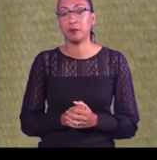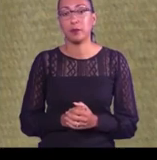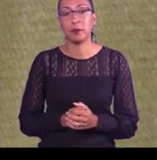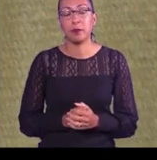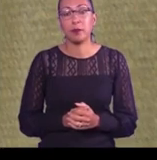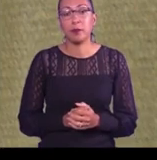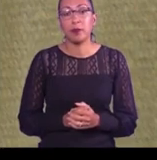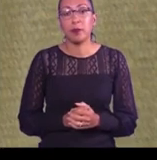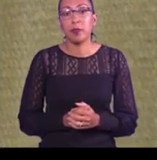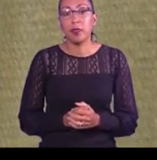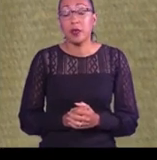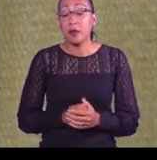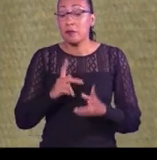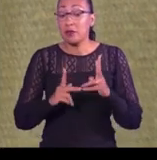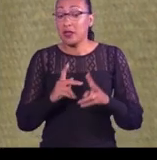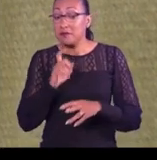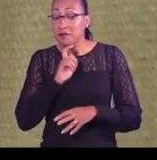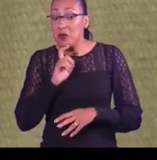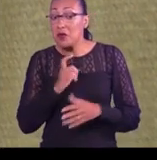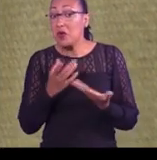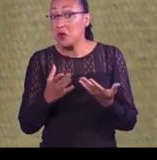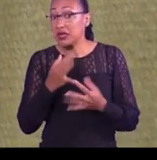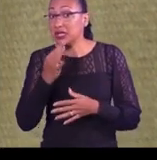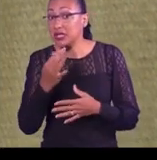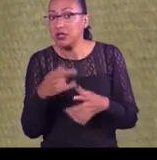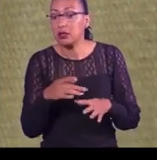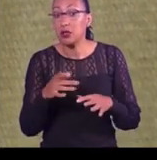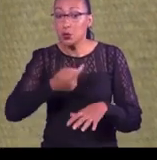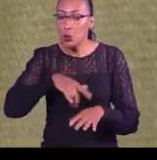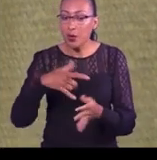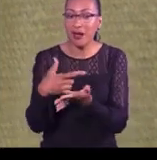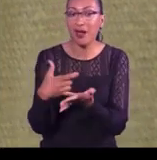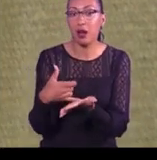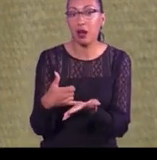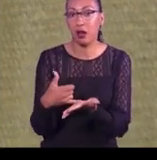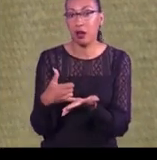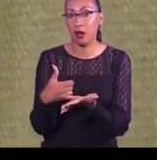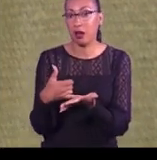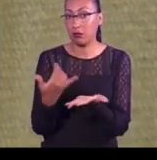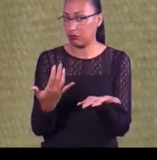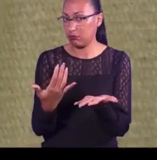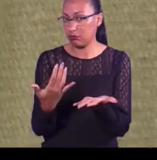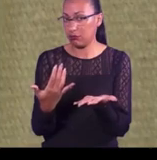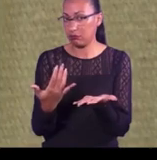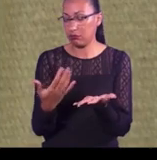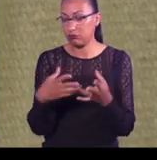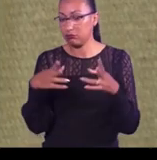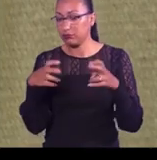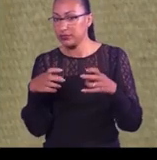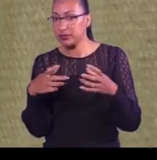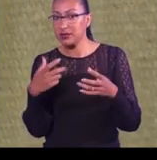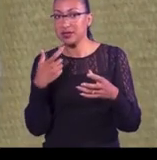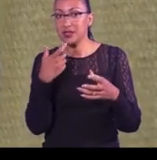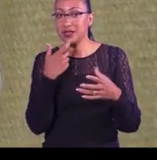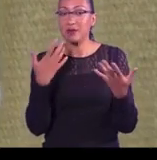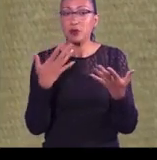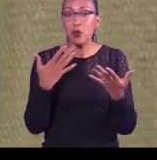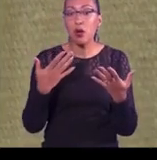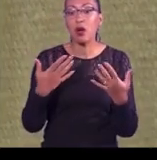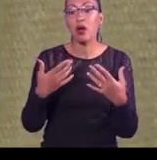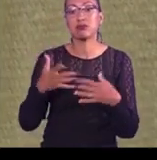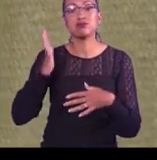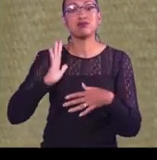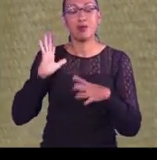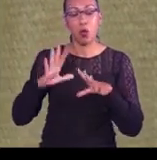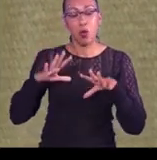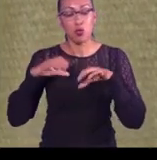C'est que, en fait, nous sommes une île. Nous avons une tradition d'occupation ancestrale, ça a été